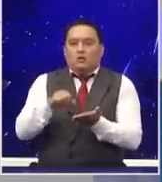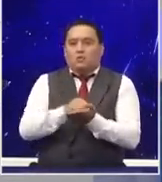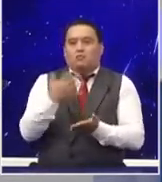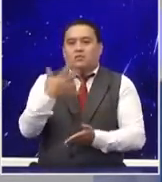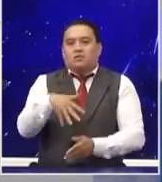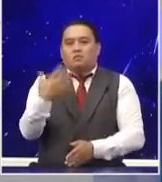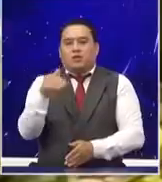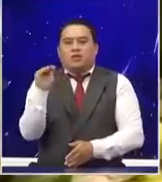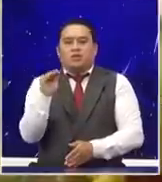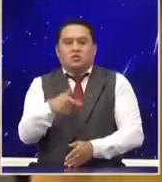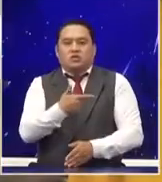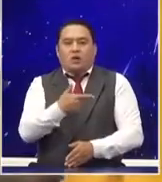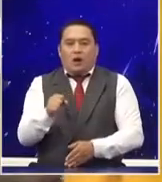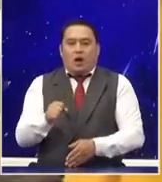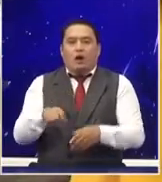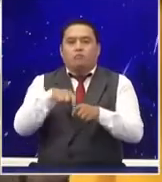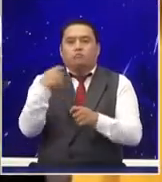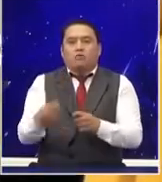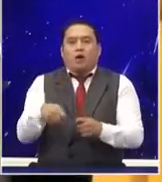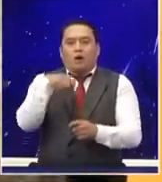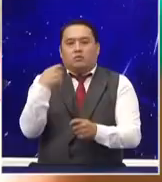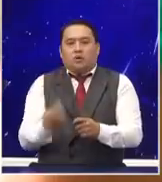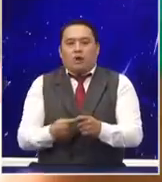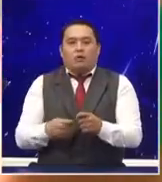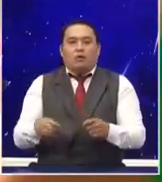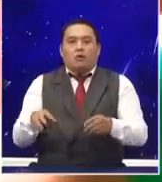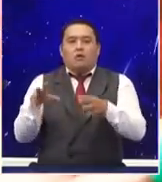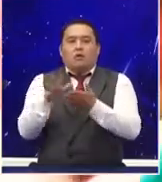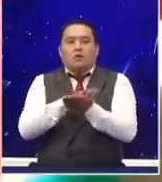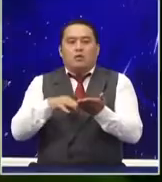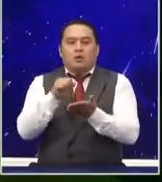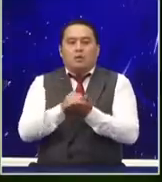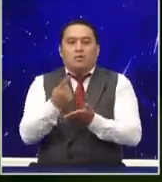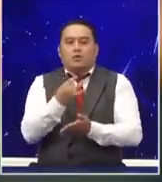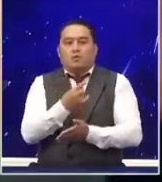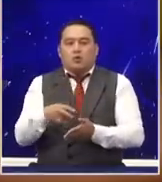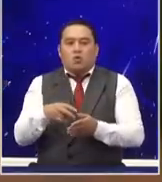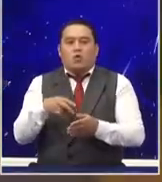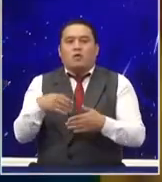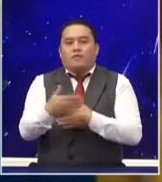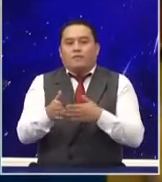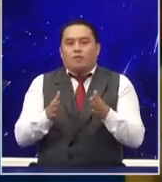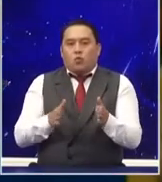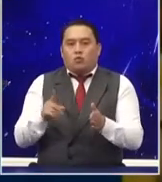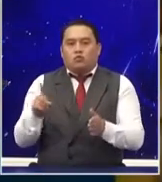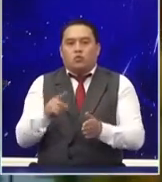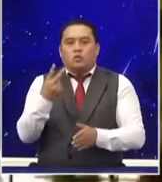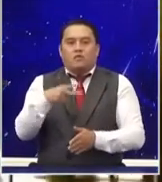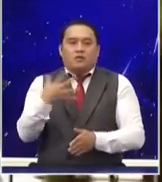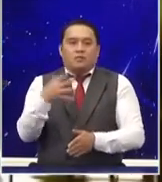тысяч гектаров банановых культур в стране. Отмечается, что от пепла пострадали 1,5 миллиона коробок фруктов, что